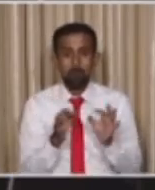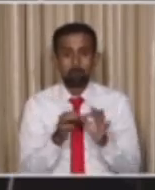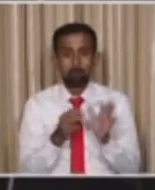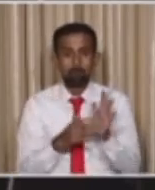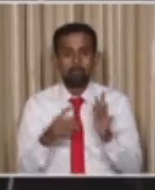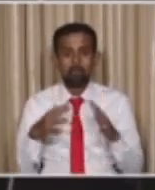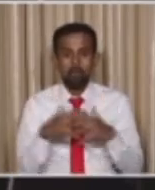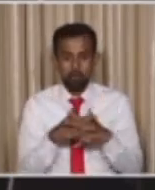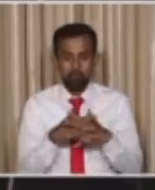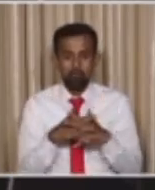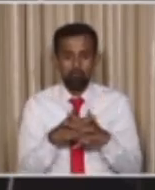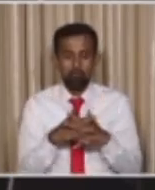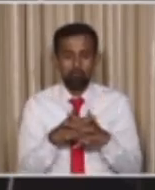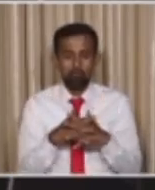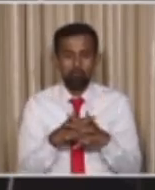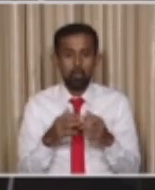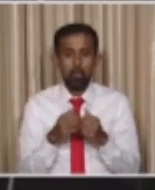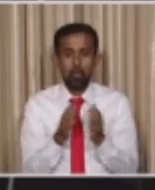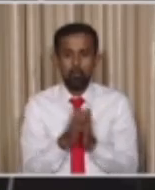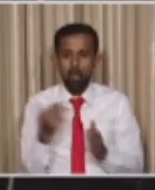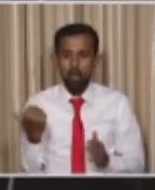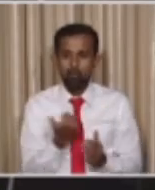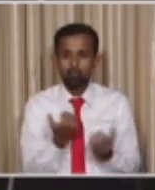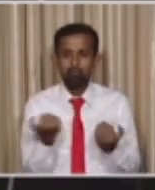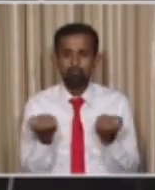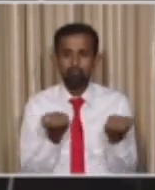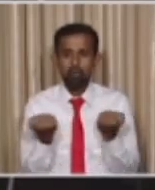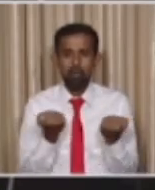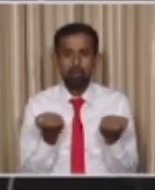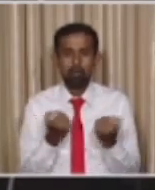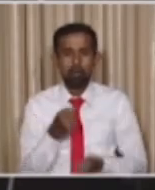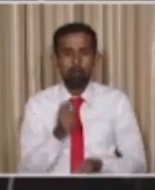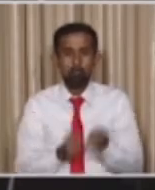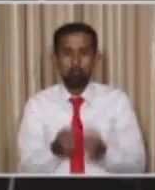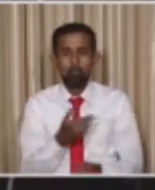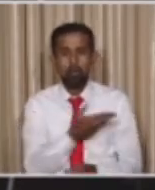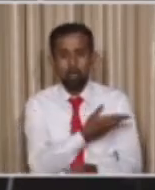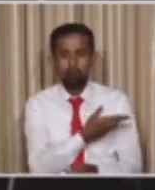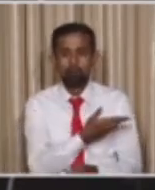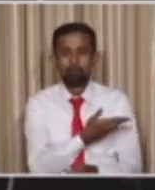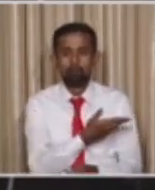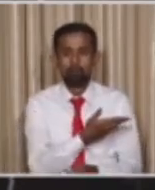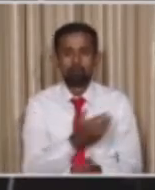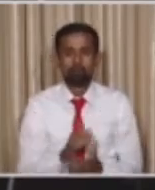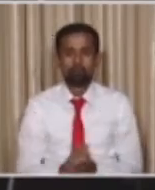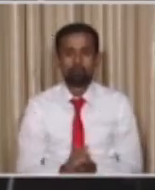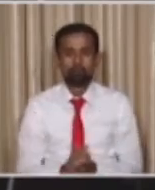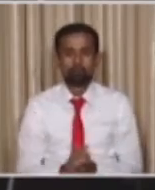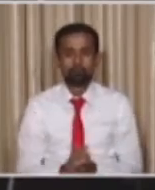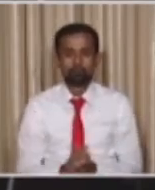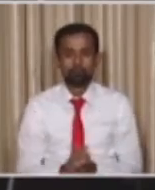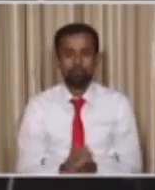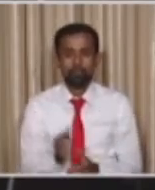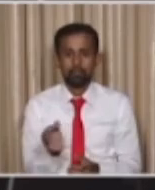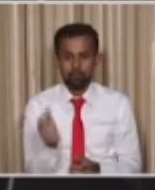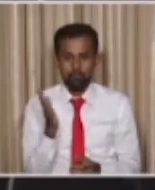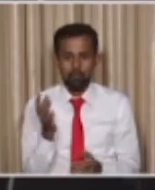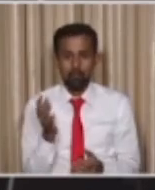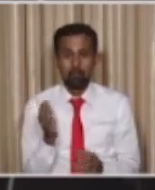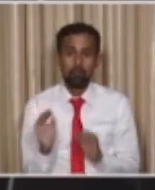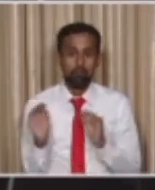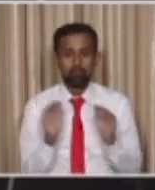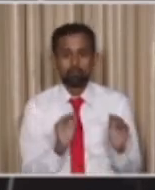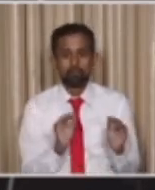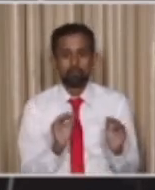BMW. දැන් මේ සියලු අලුත් වාහන වෙළඳ පොලේ විකුණන්න තියෙනවා. ඒ කියන්නේ මේ තහනම් වහරම් කරාට